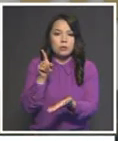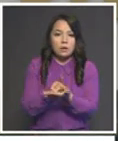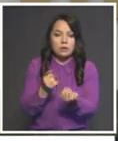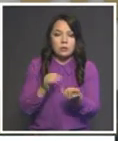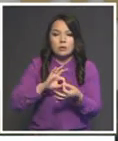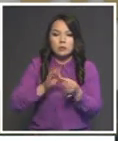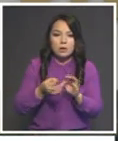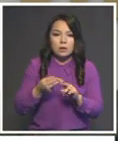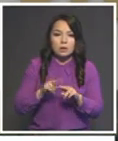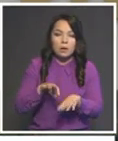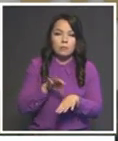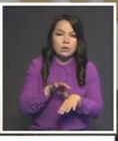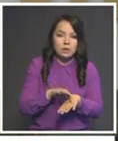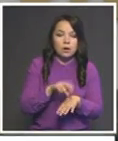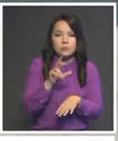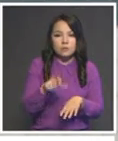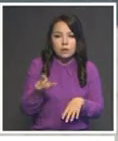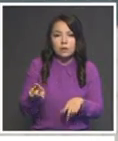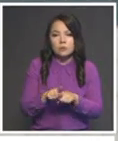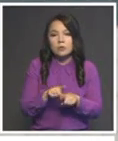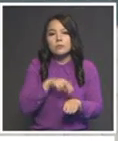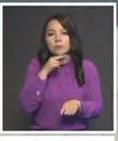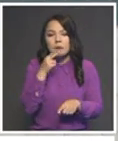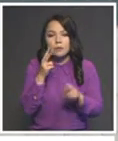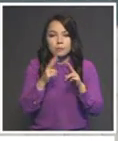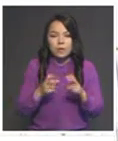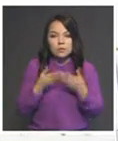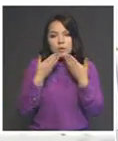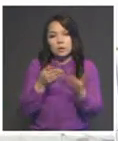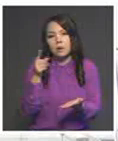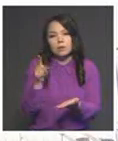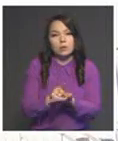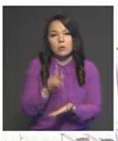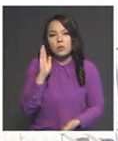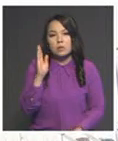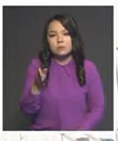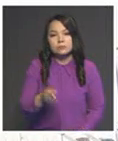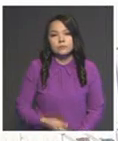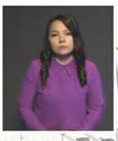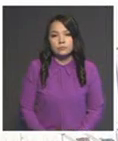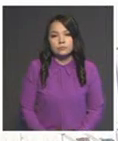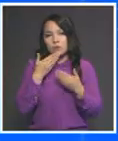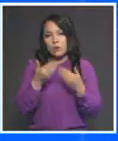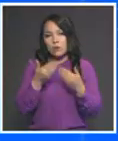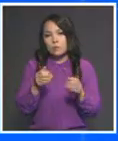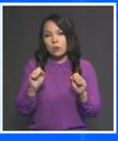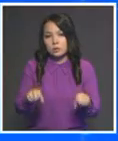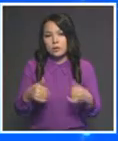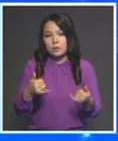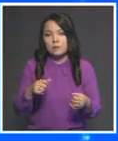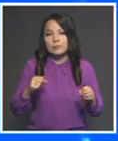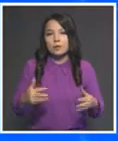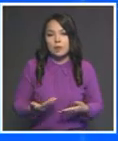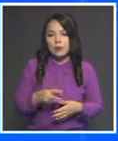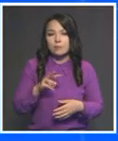тиімділігін тексеріп, сырқаттардың жағдайын сұрап білуді көздеп отыр. Альмина Шым, Замир Убайдаев, Қазақстан ұлттық телеарнасы. Осы менингит